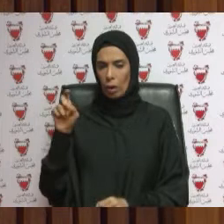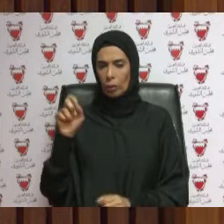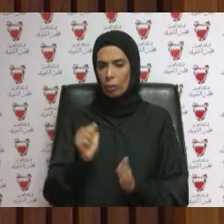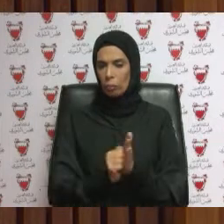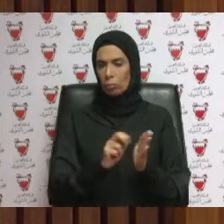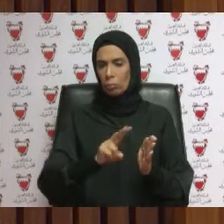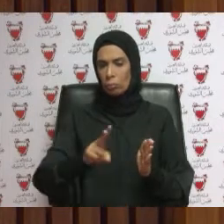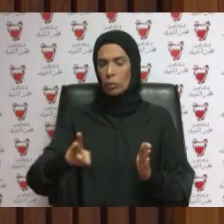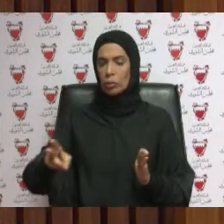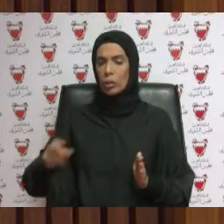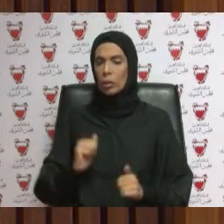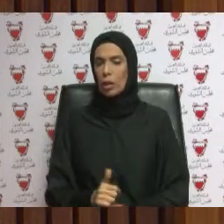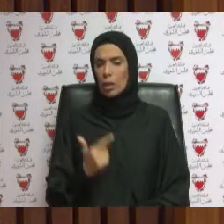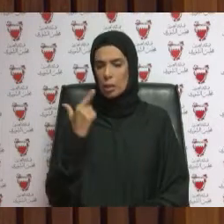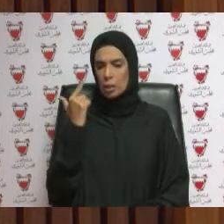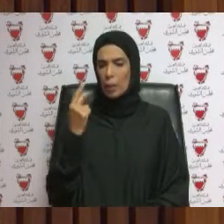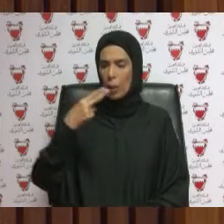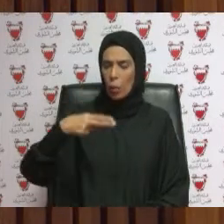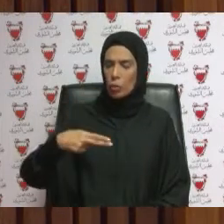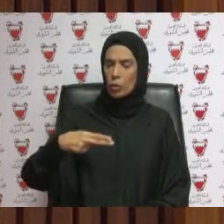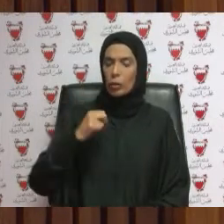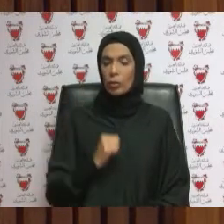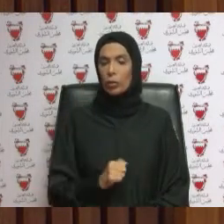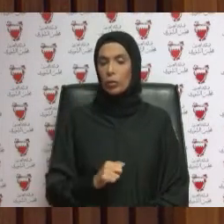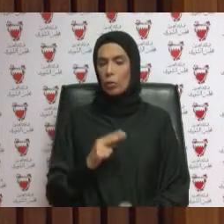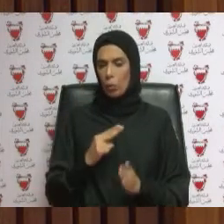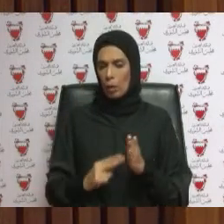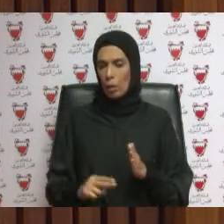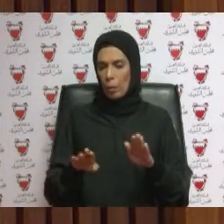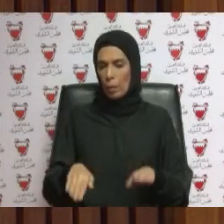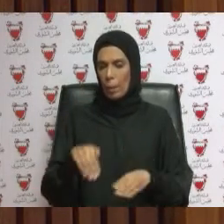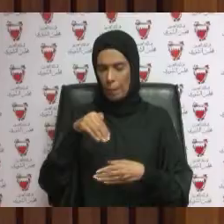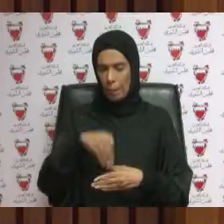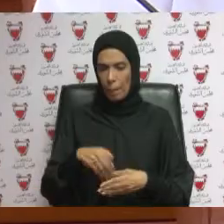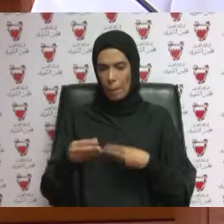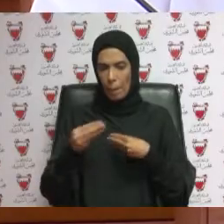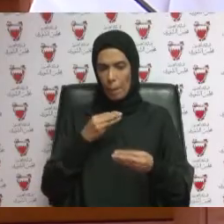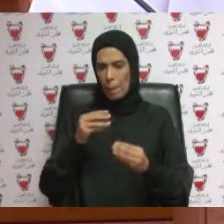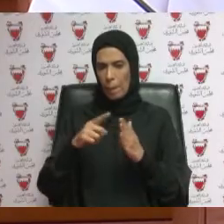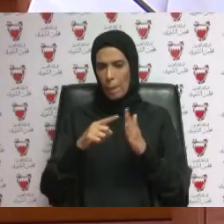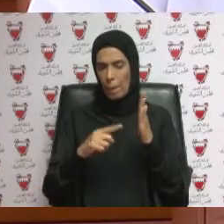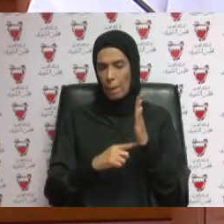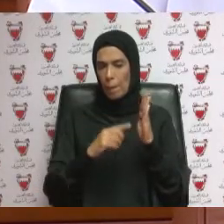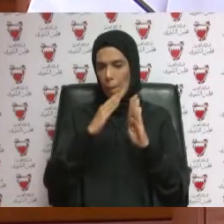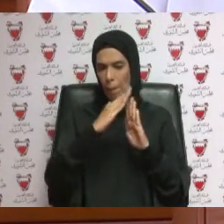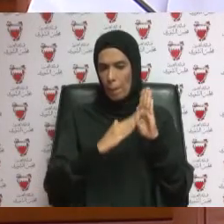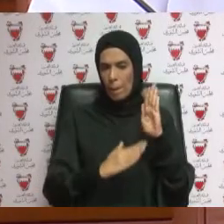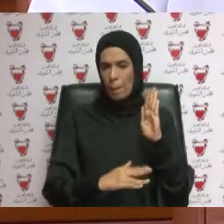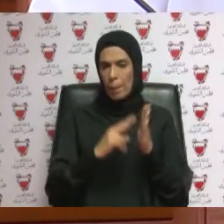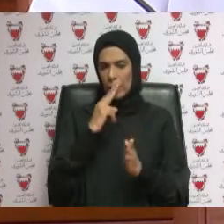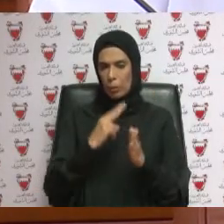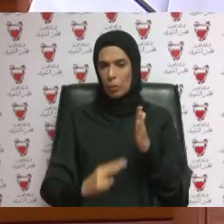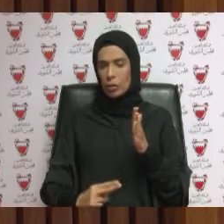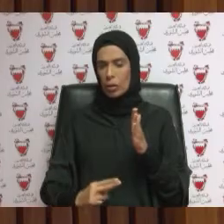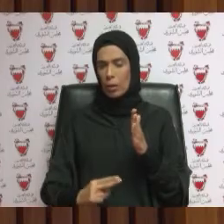الصادر بالقانون رقم 27 لسنة 2014، أقر مجلس الشورى ومجلس النواب القانون الآتي نصه وقد صدقنا